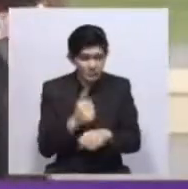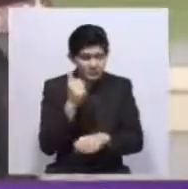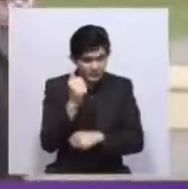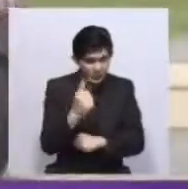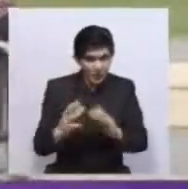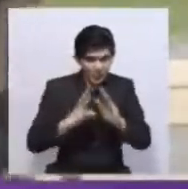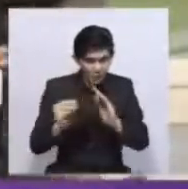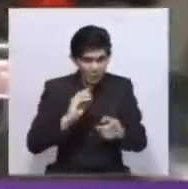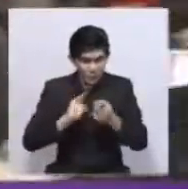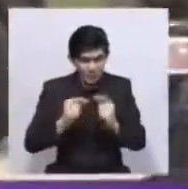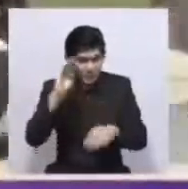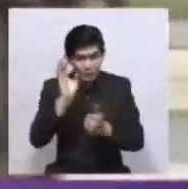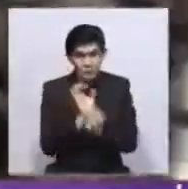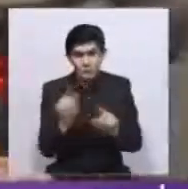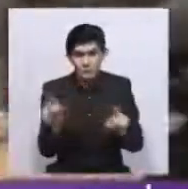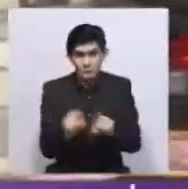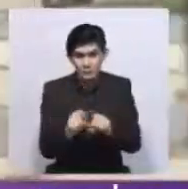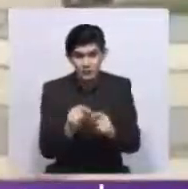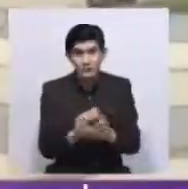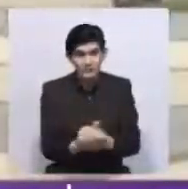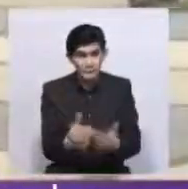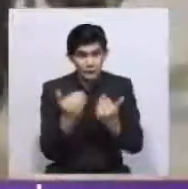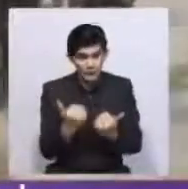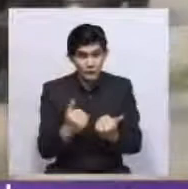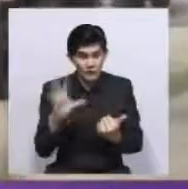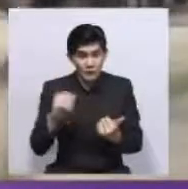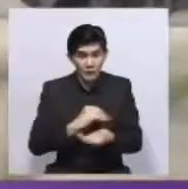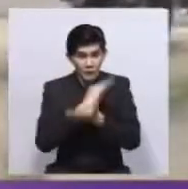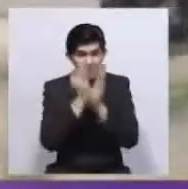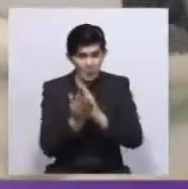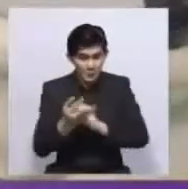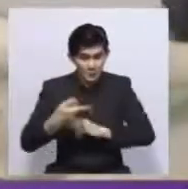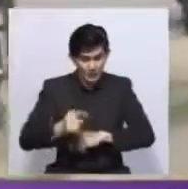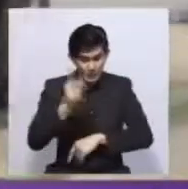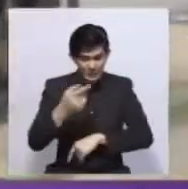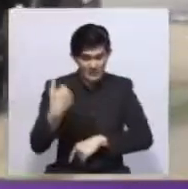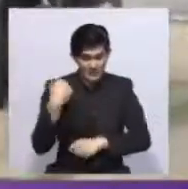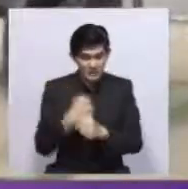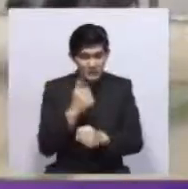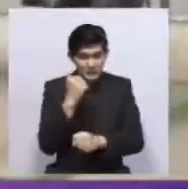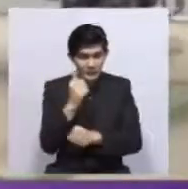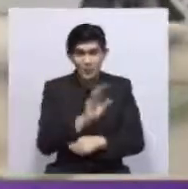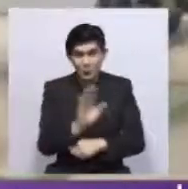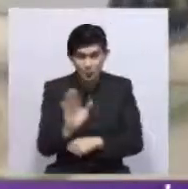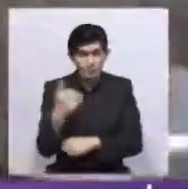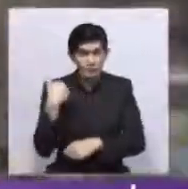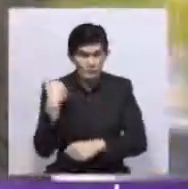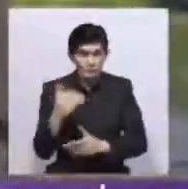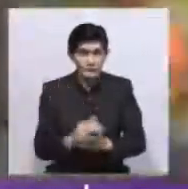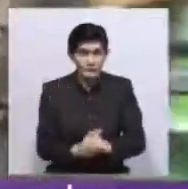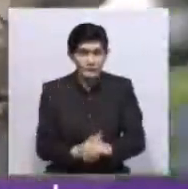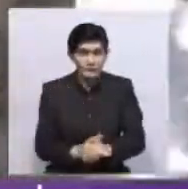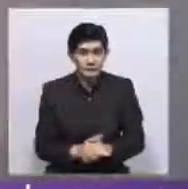นำไปถ่ายทอดให้กับเพื่อนตำรวจด้วยกันรวมถึงให้นำไปประยุกต์ใช้ให้เกิดประโยชน์และประสิทธิภาพสูงสุดด้วยค่ะ